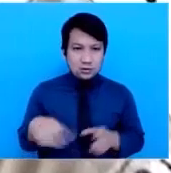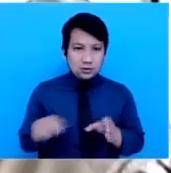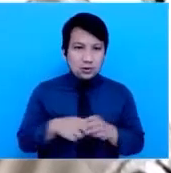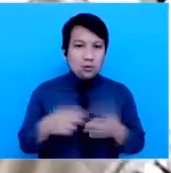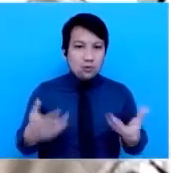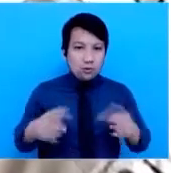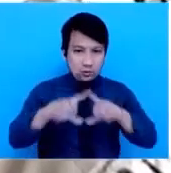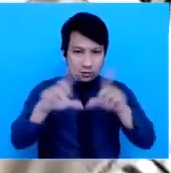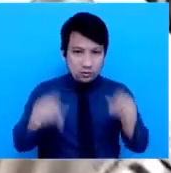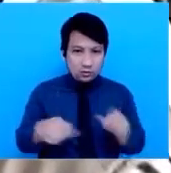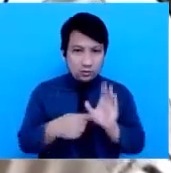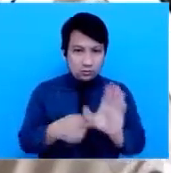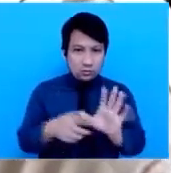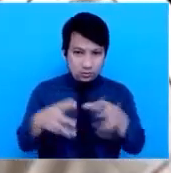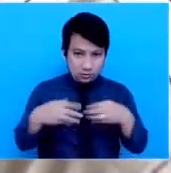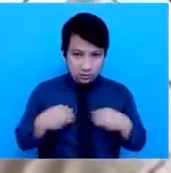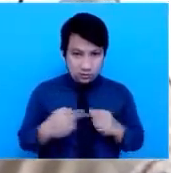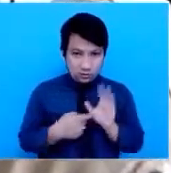hindi sila